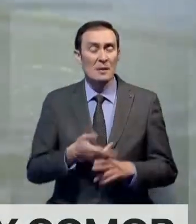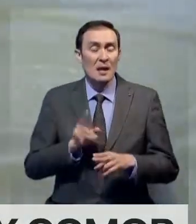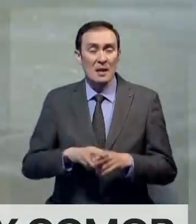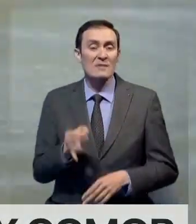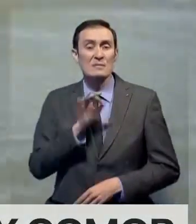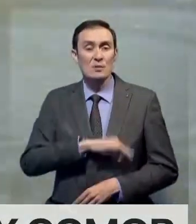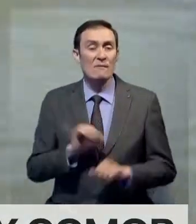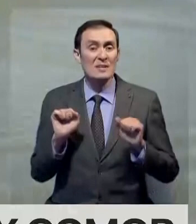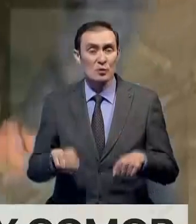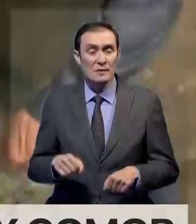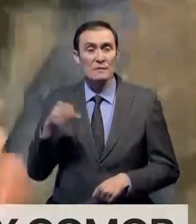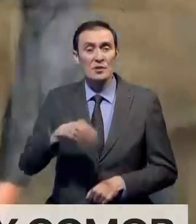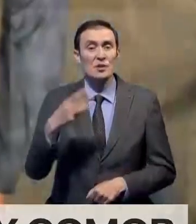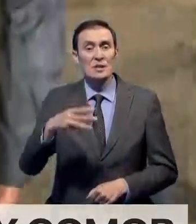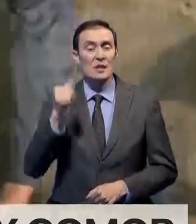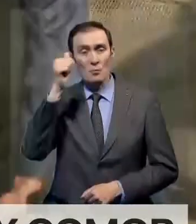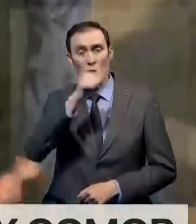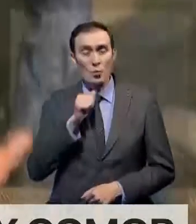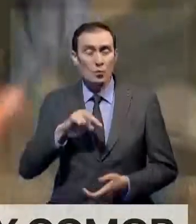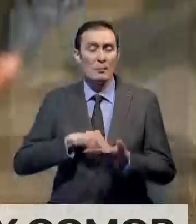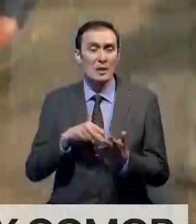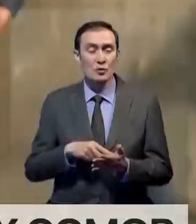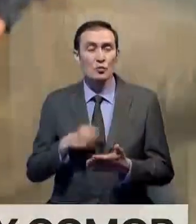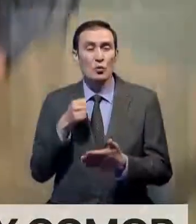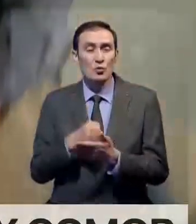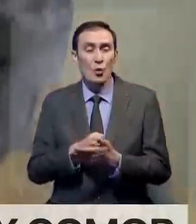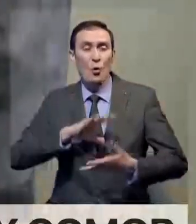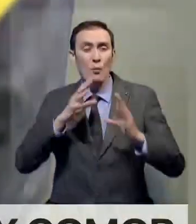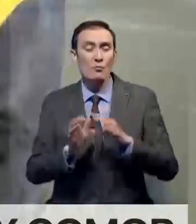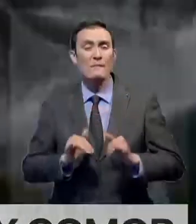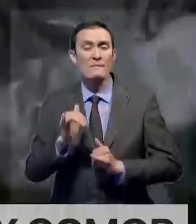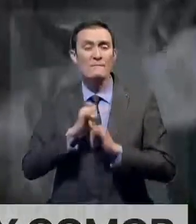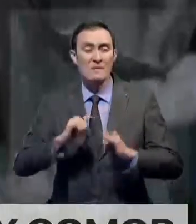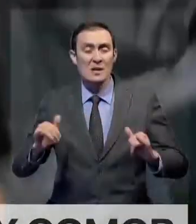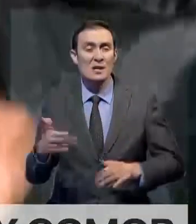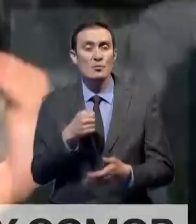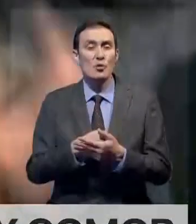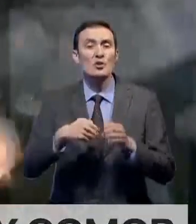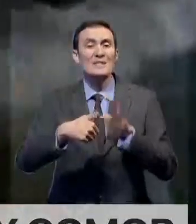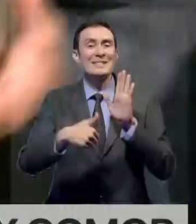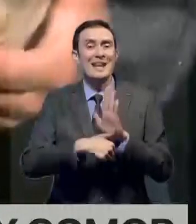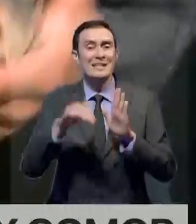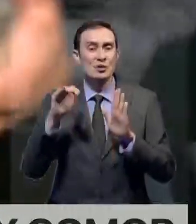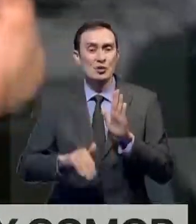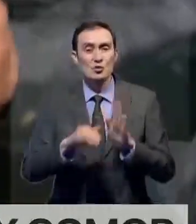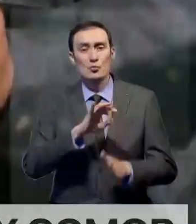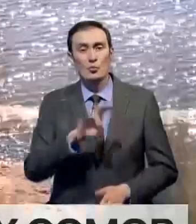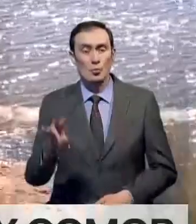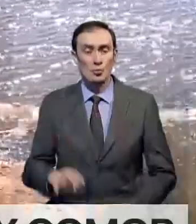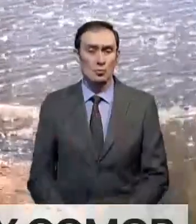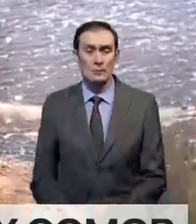эти возможности, к 2030 году планируется довести объемы выращивания рыбы до 16 тысяч тонн.